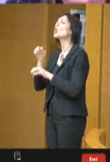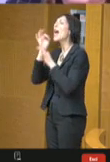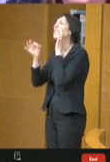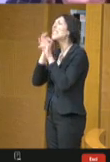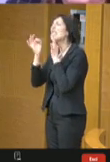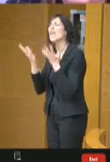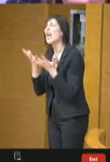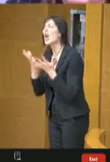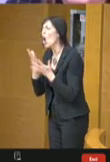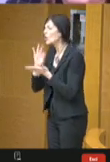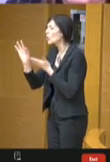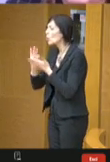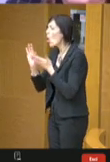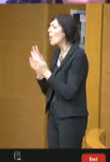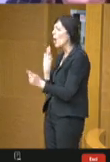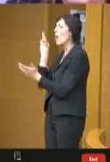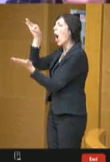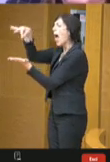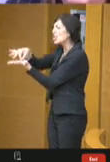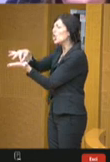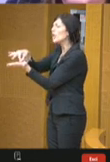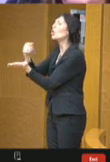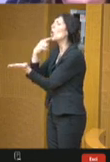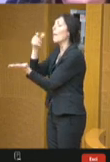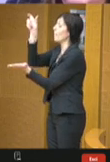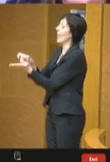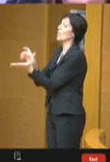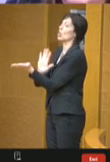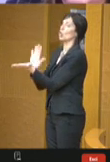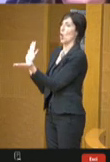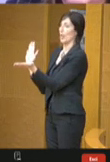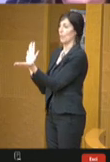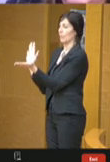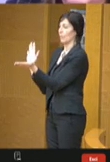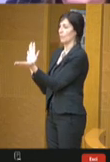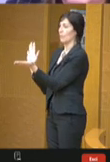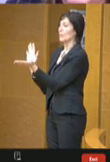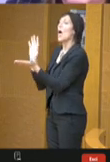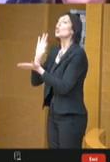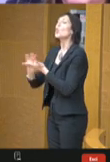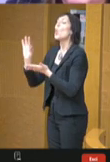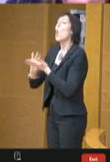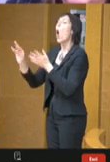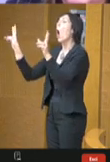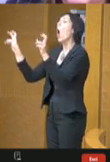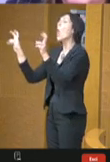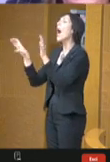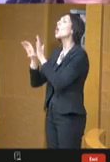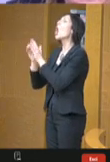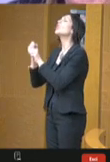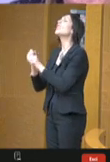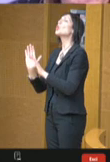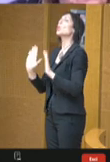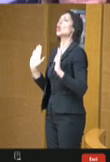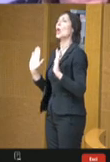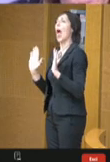persona. La scuola costituzionale l'ho definita in questo modo perché la Costituzione è